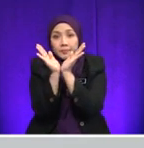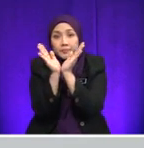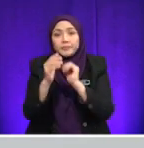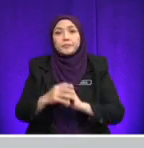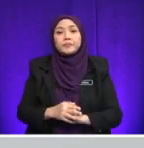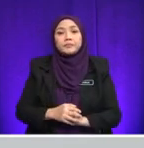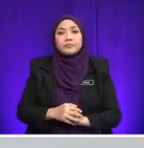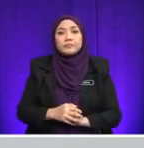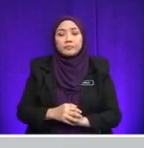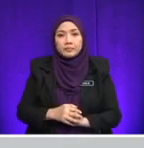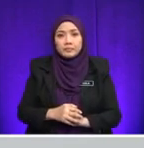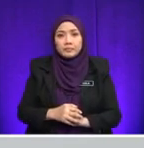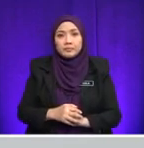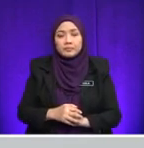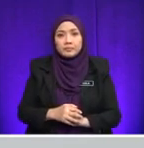adalah